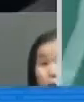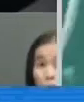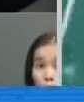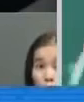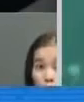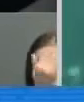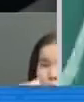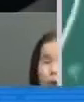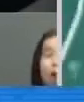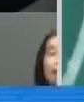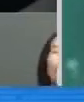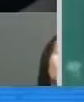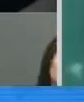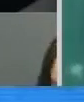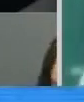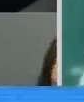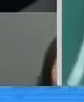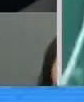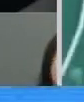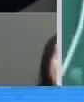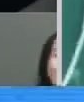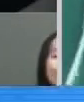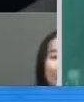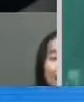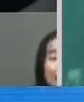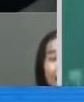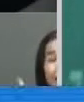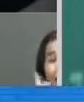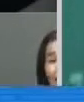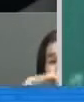การแผ่นดินฉุกเฉินแต่ว่าการข